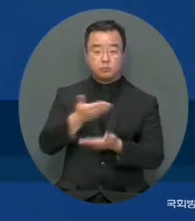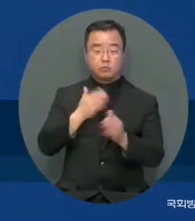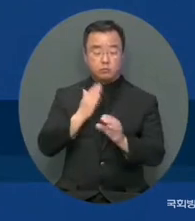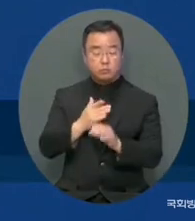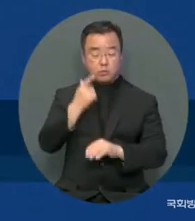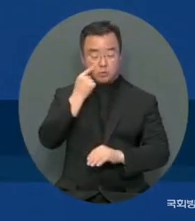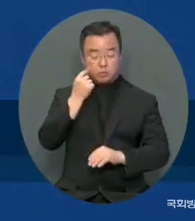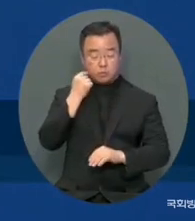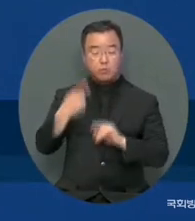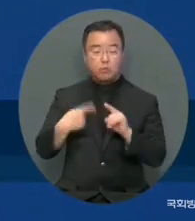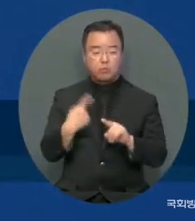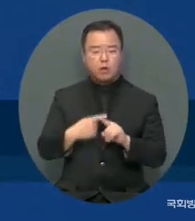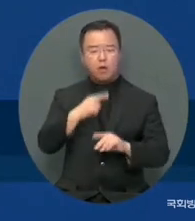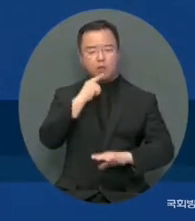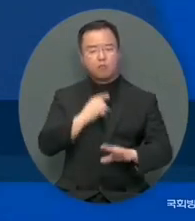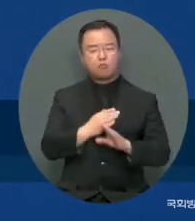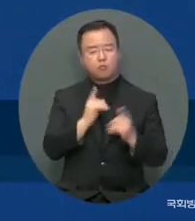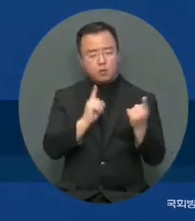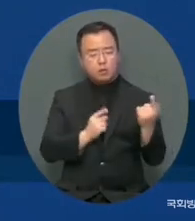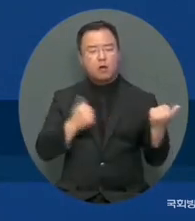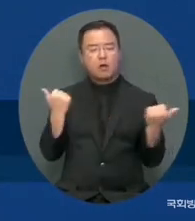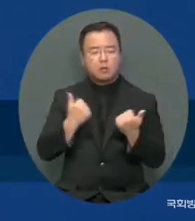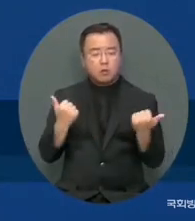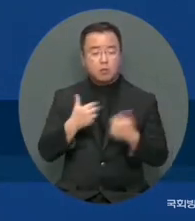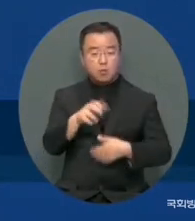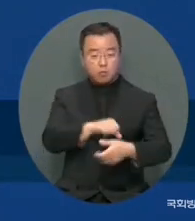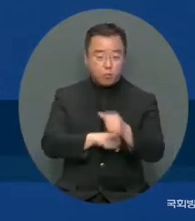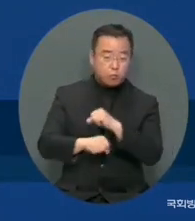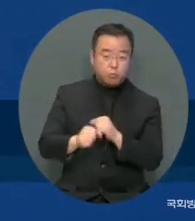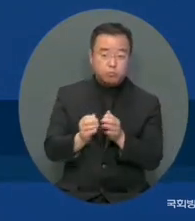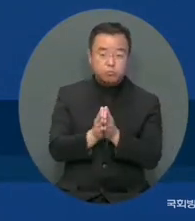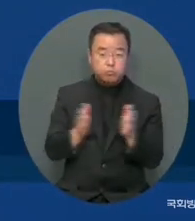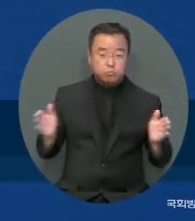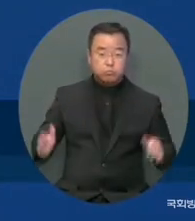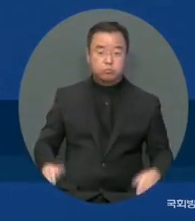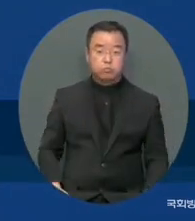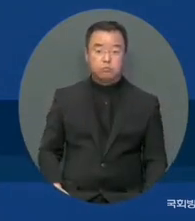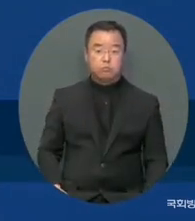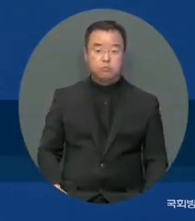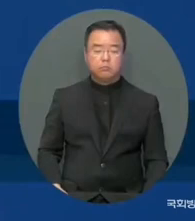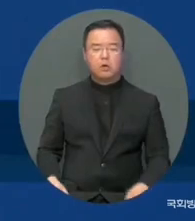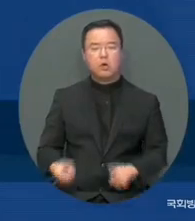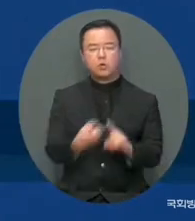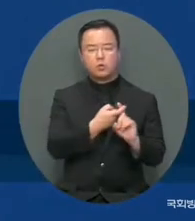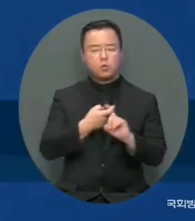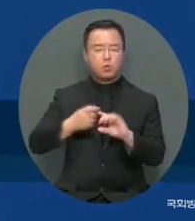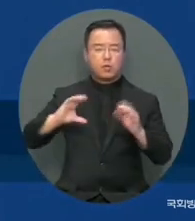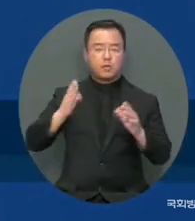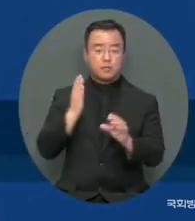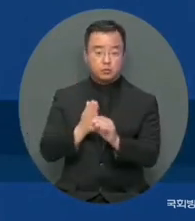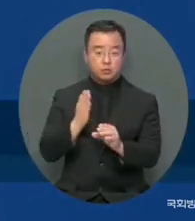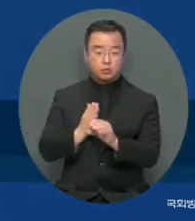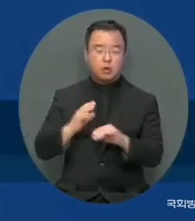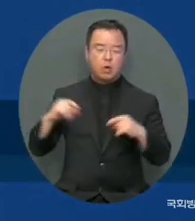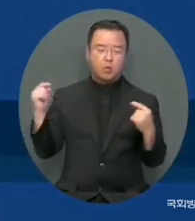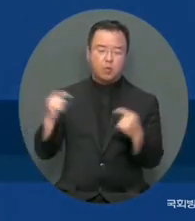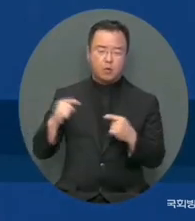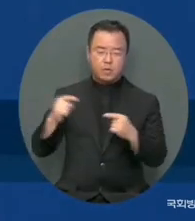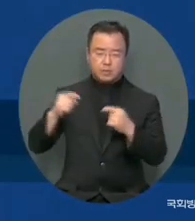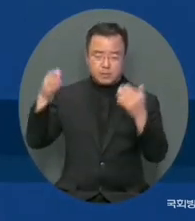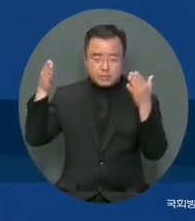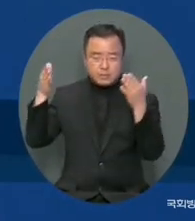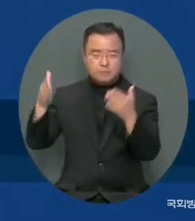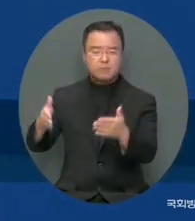일본도 북한과의 협상을 본격적으로 추진하고 있습니다. 동맹 중심의 외교에 우선 집중할